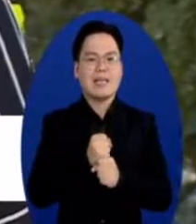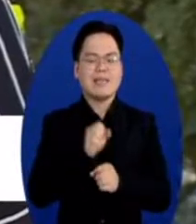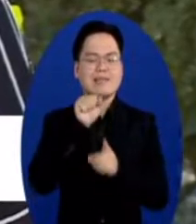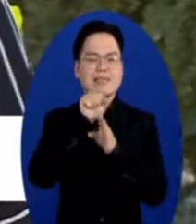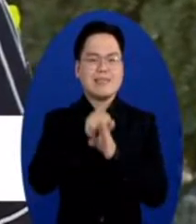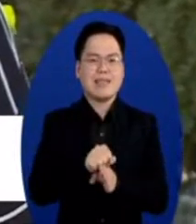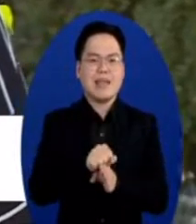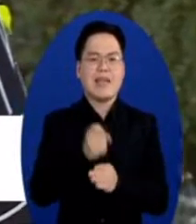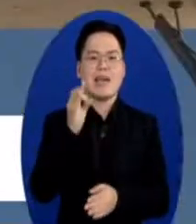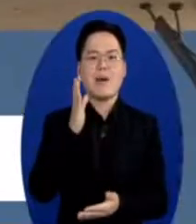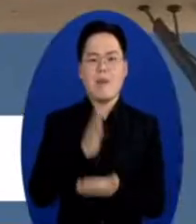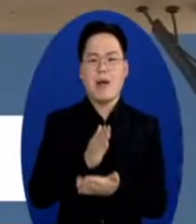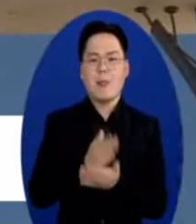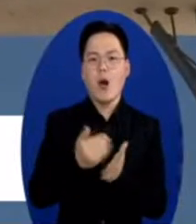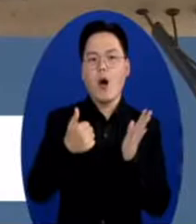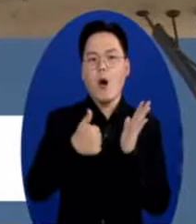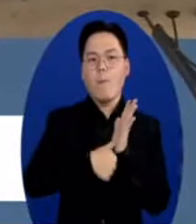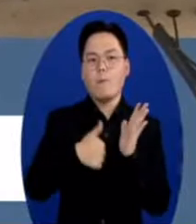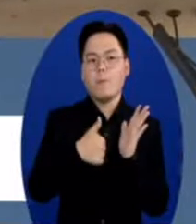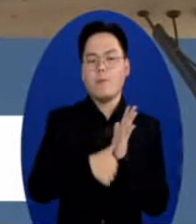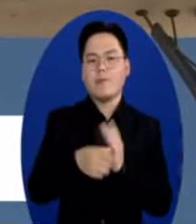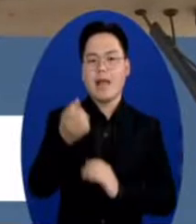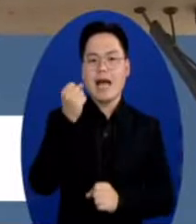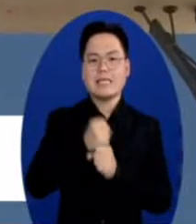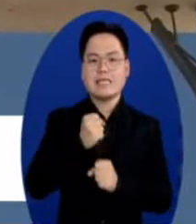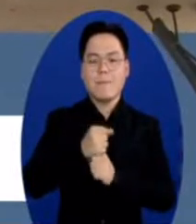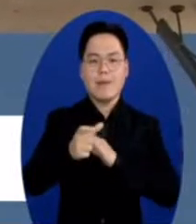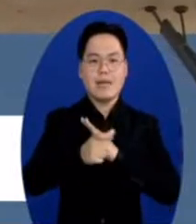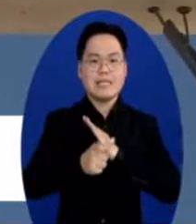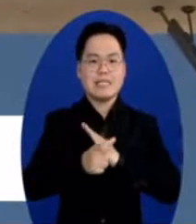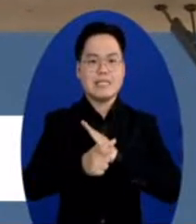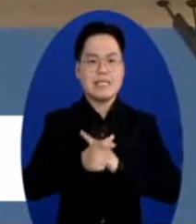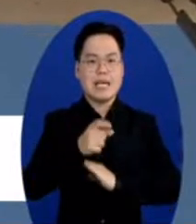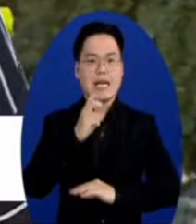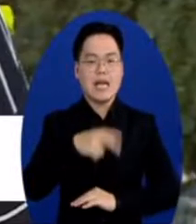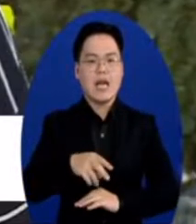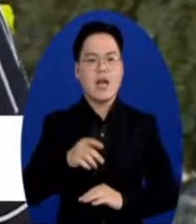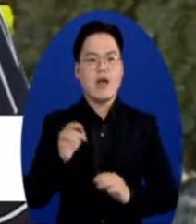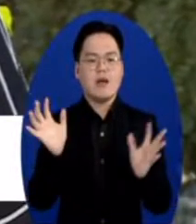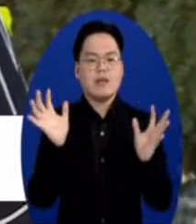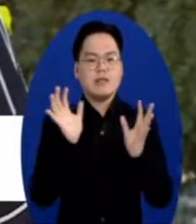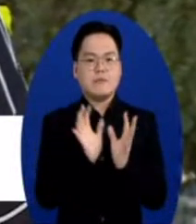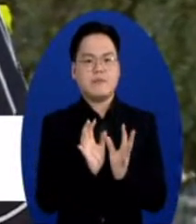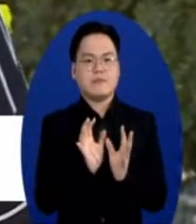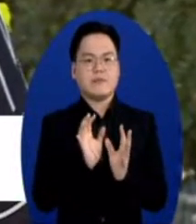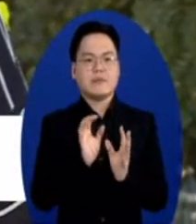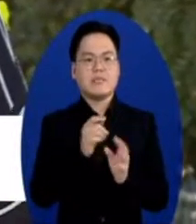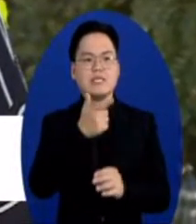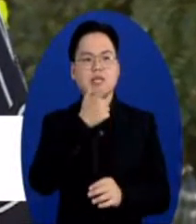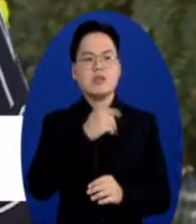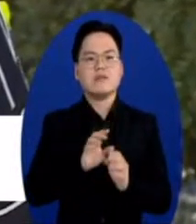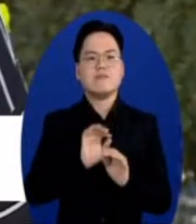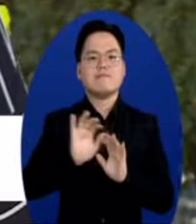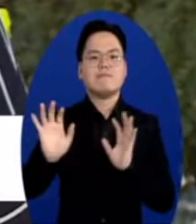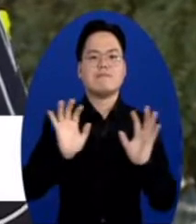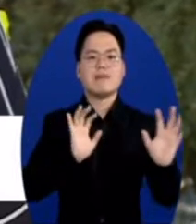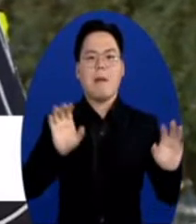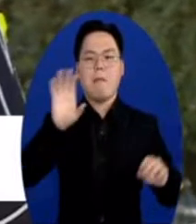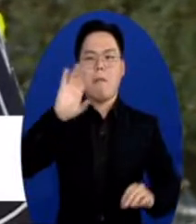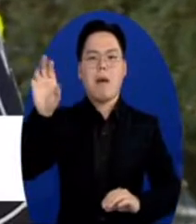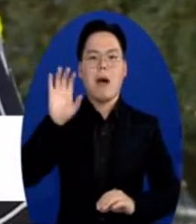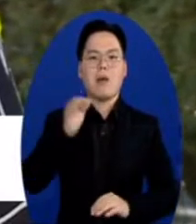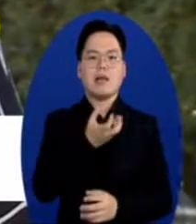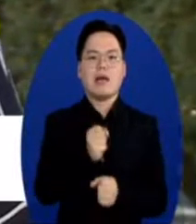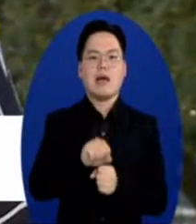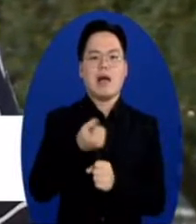байгаа. Бүртгэлийн үйл ажиллагаа одоо эрүүл мэндийн яам дээр хаад мэрэгжлийн хяналтан дээр хяналтанд явж байгаа жишээтэй. Нэг зэгт ингээд төвлөрч чадаагүй тус тусдаа ингээд салга байгуулах